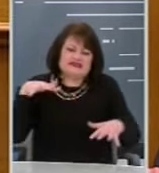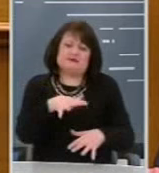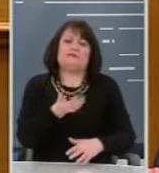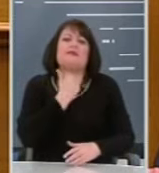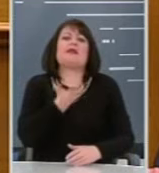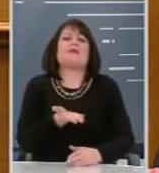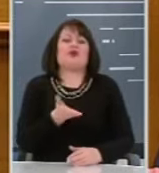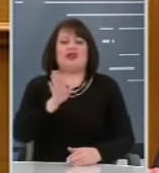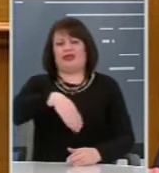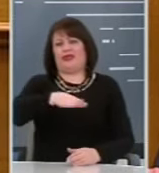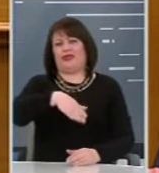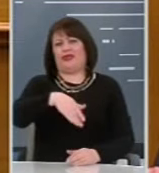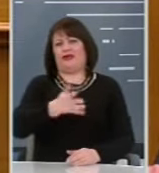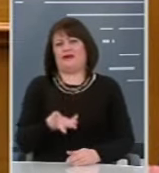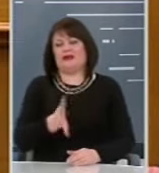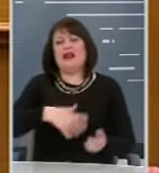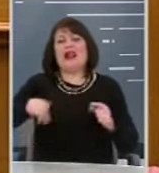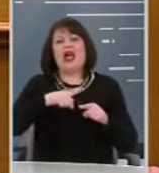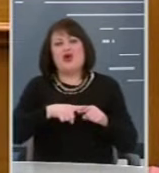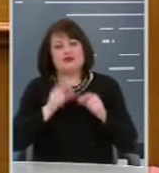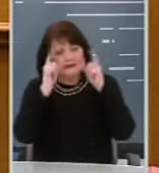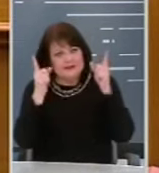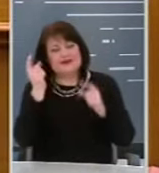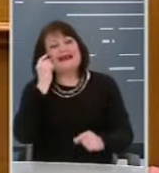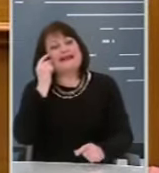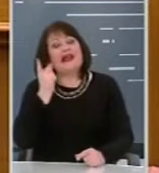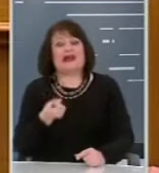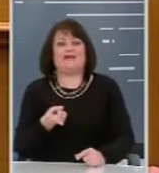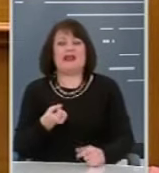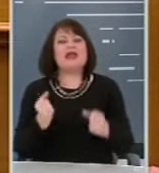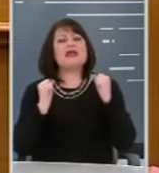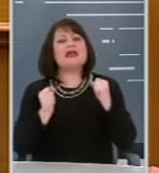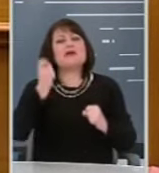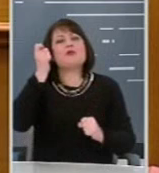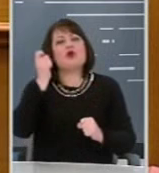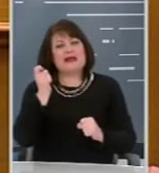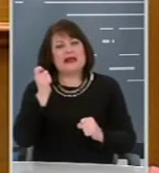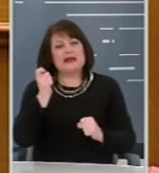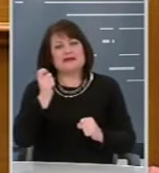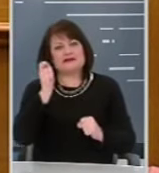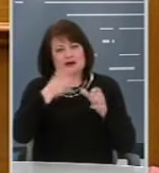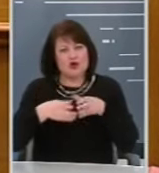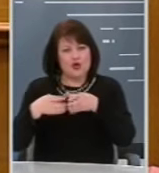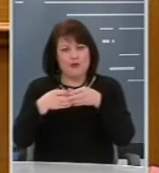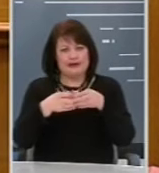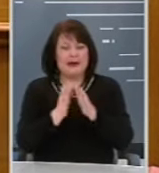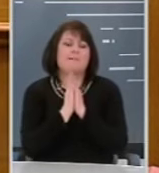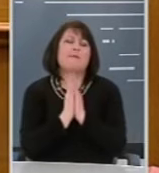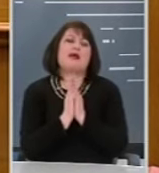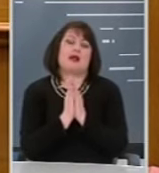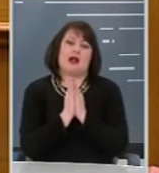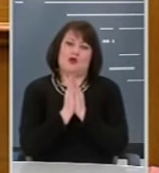και έχει απαξιωθεί στη συνείδηση του ελληνικού λαού οι υγιείς πολιτικές δυνάμεις έκκληση